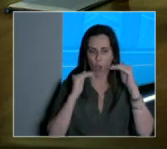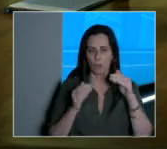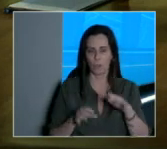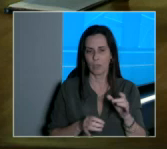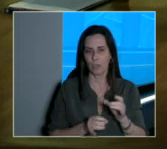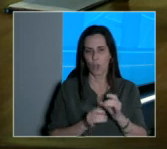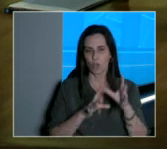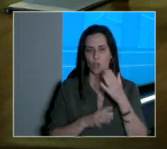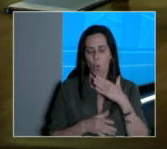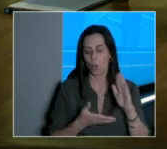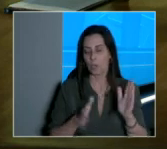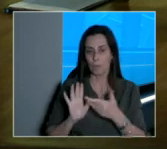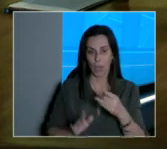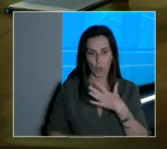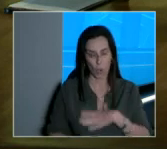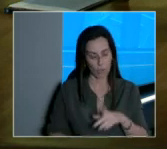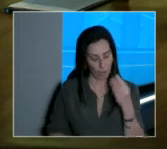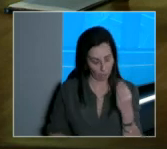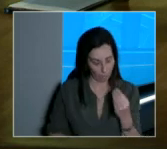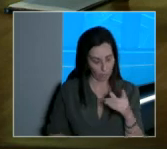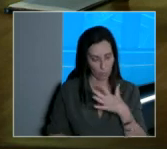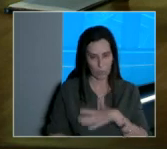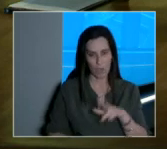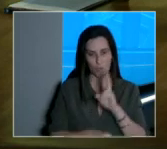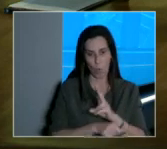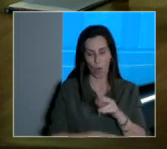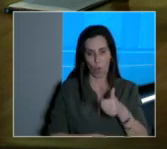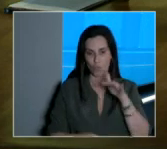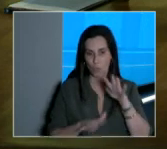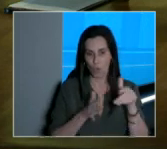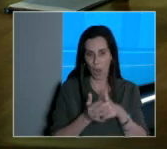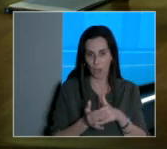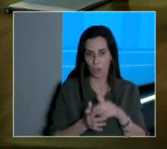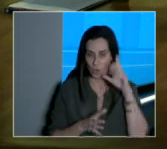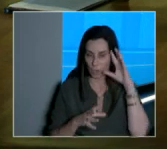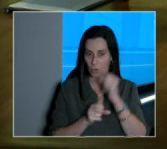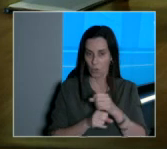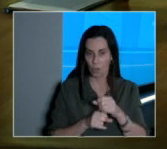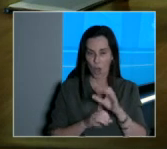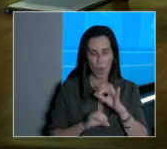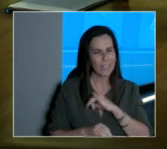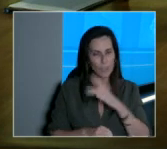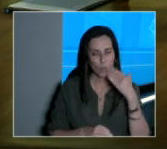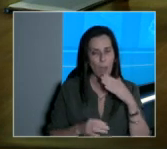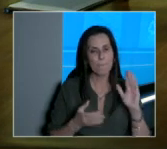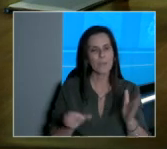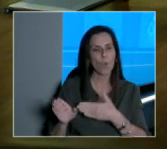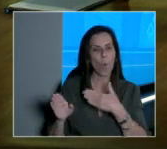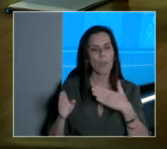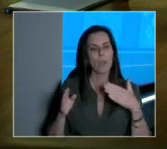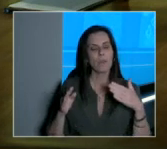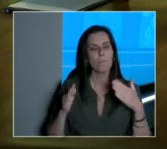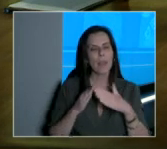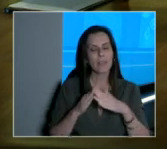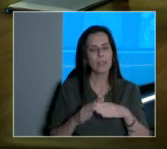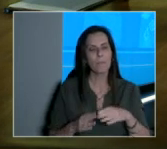גירוש היהודים מגוש קטיף, אבל אתה רוצה להגן, רגע, אתה רוצה להגן על ראש ממשלה שאידיאולוגית גוש קטיף לא באמת עניין אותו. קודם כל